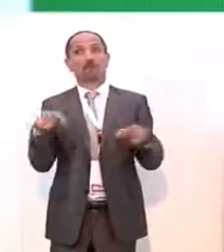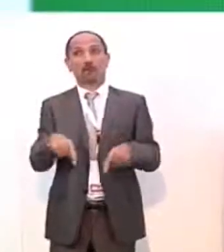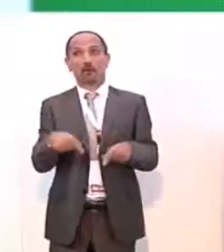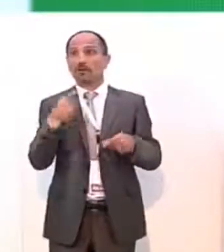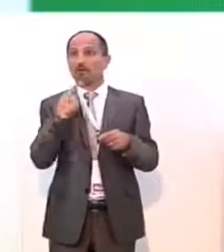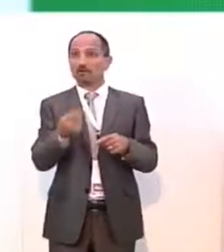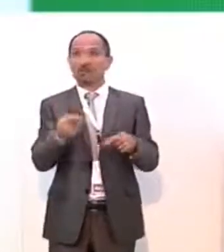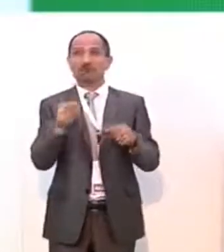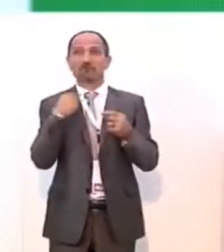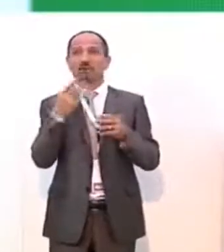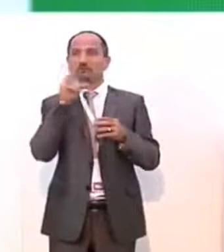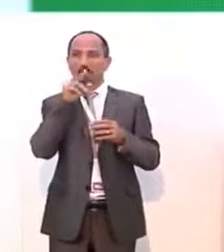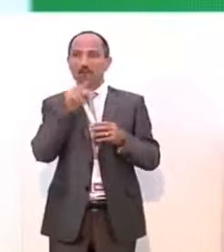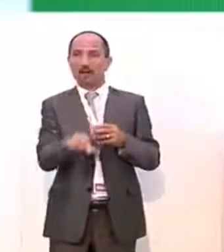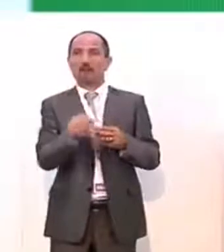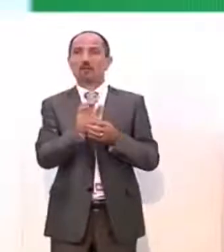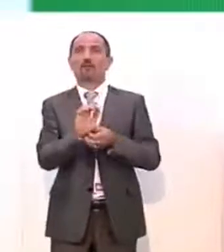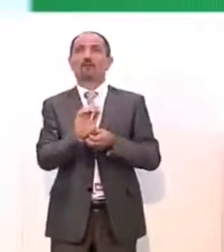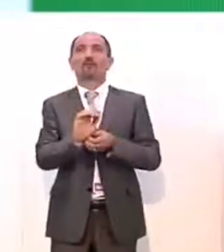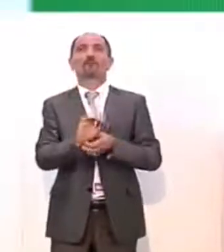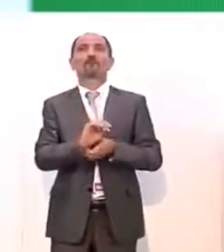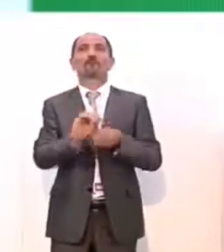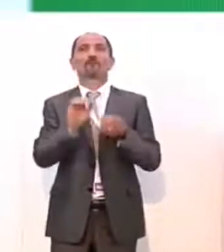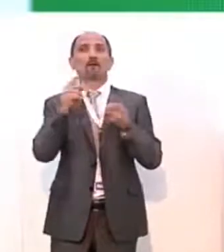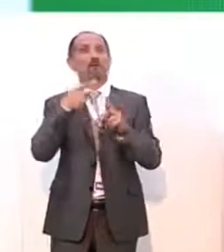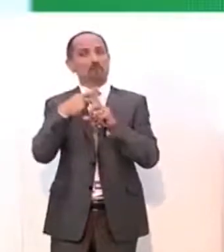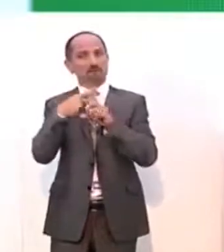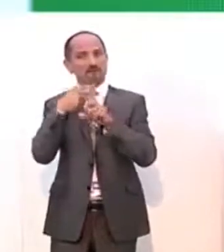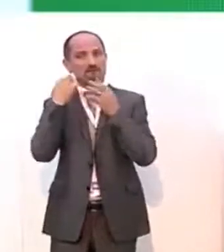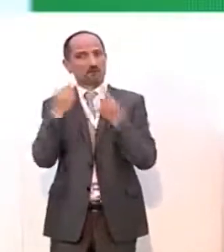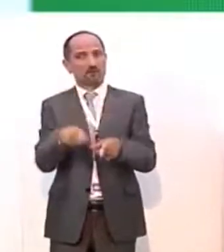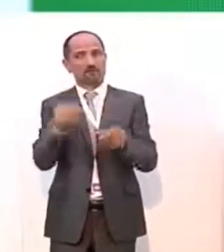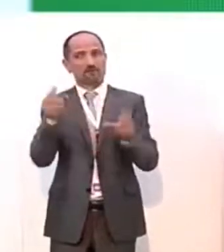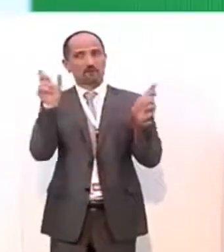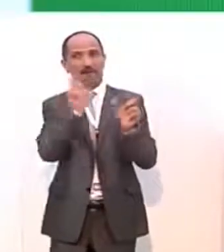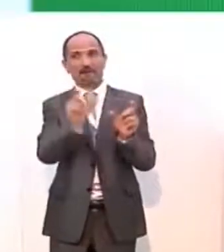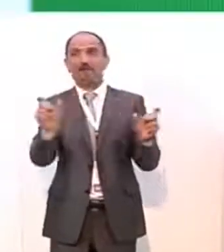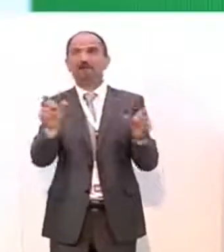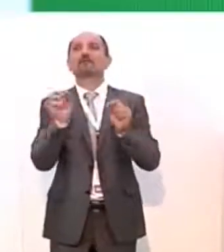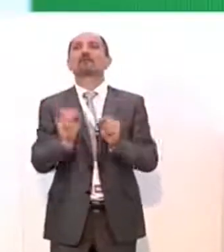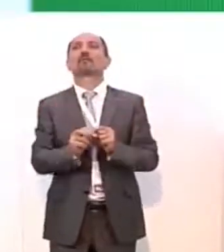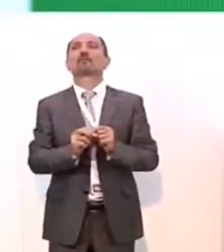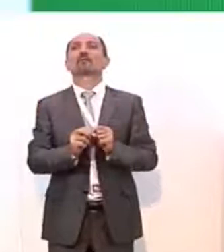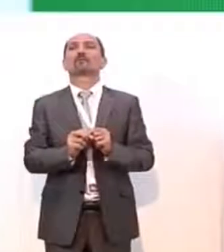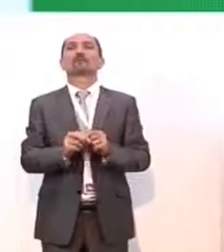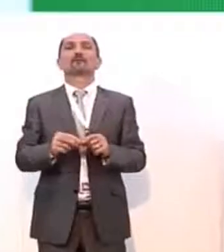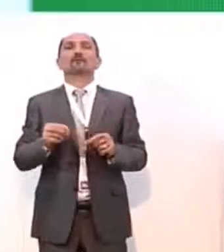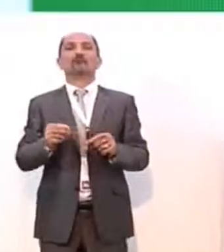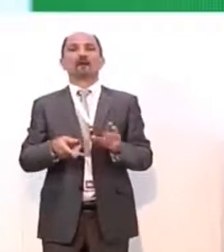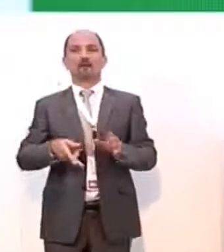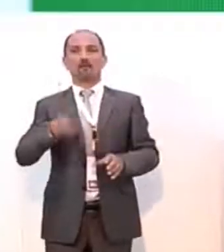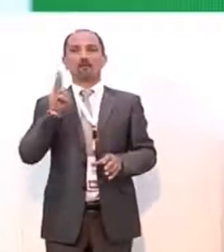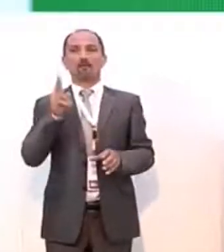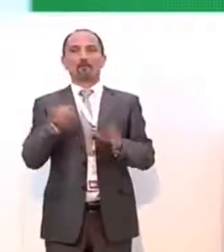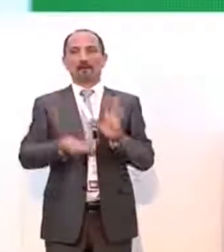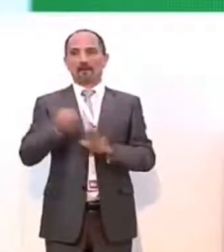oggi, come dire, mi fa parlare con positività di questi elementi è che aumentano